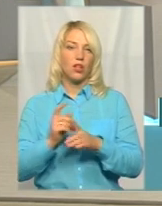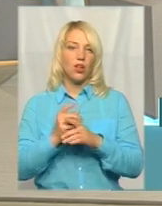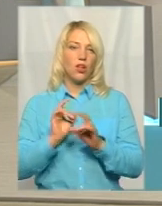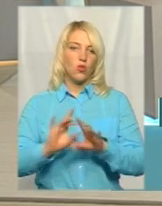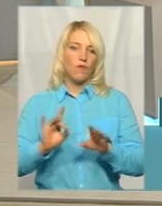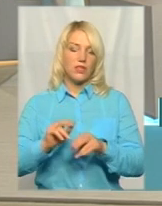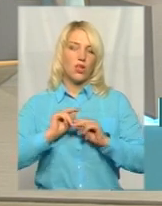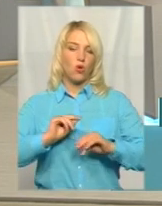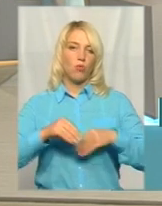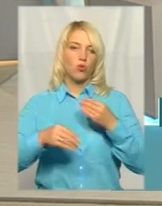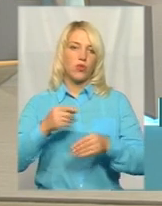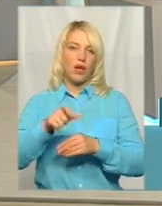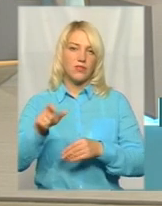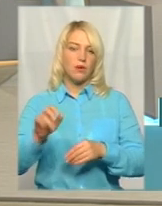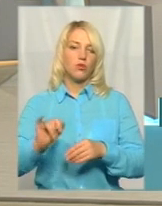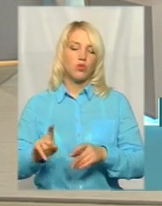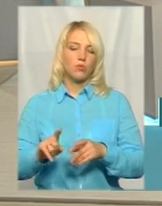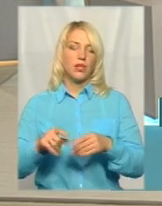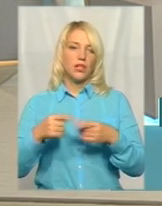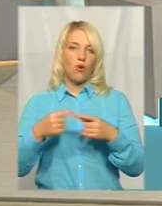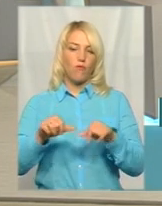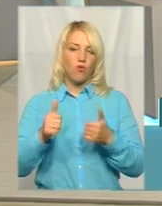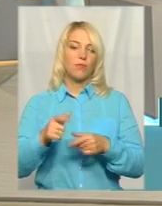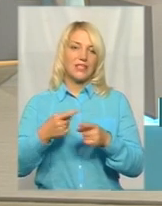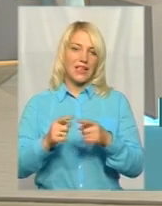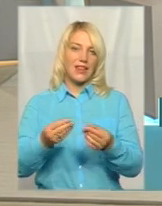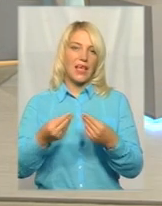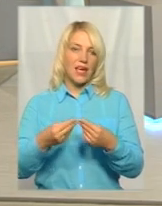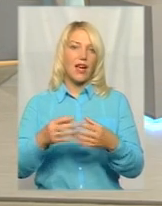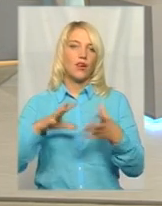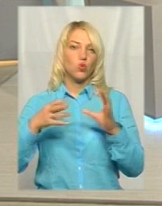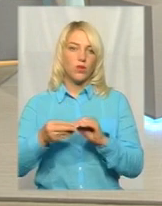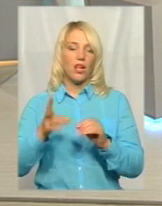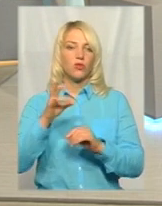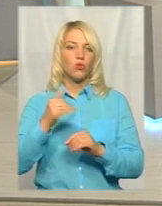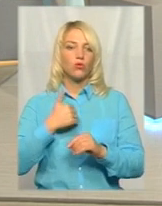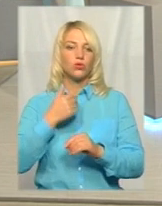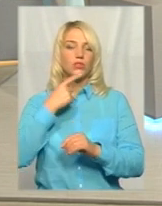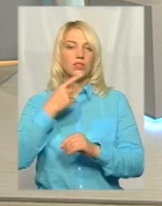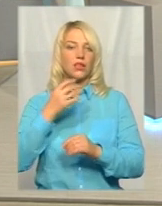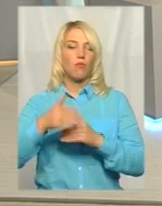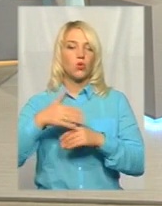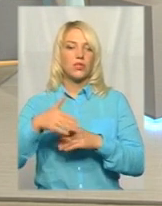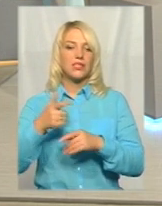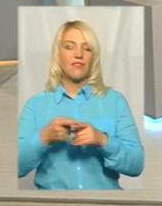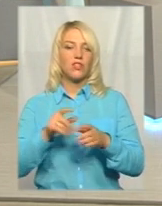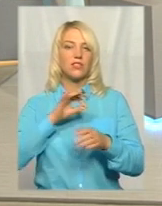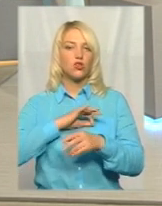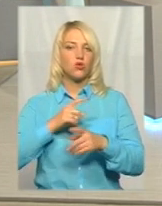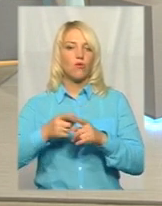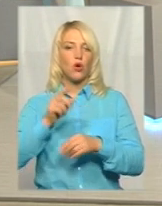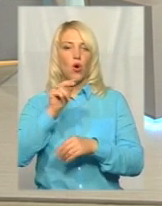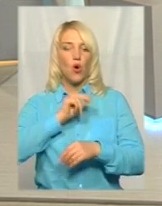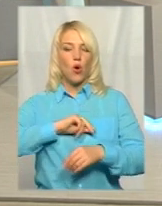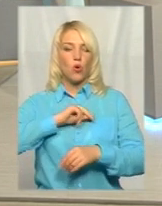відома роботодавців, щоб оформляли людей і дає свій результат. Але хочу сказати про санкції. Вони застосовуються до тих роботодавців, які